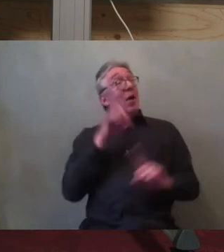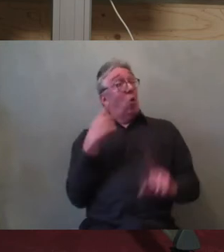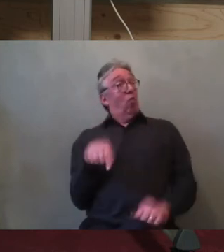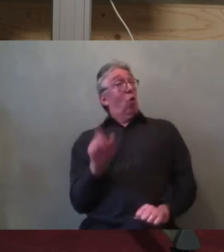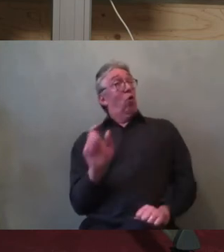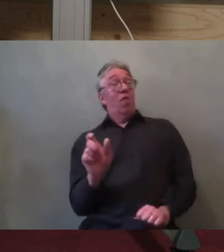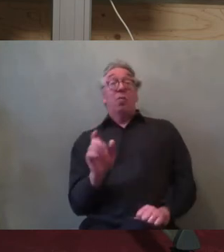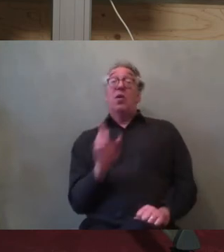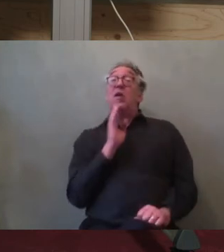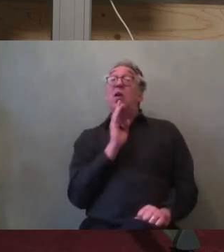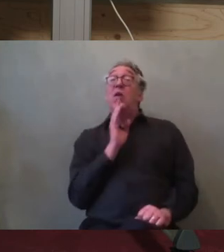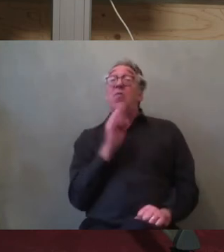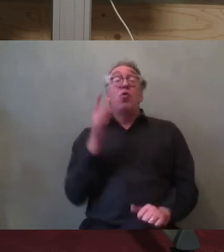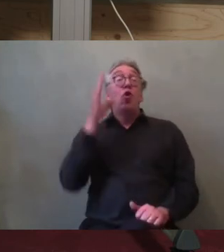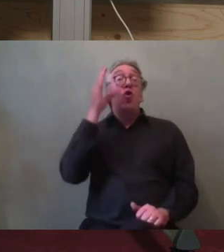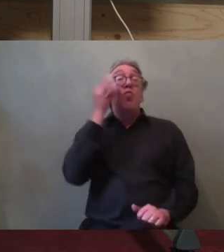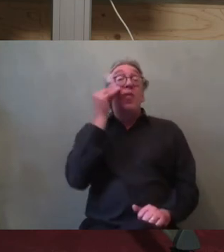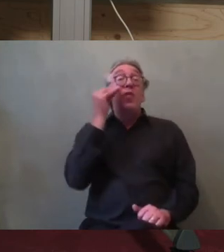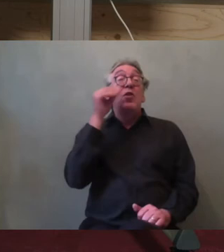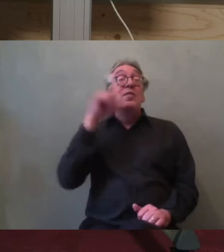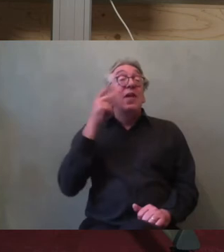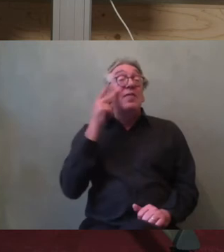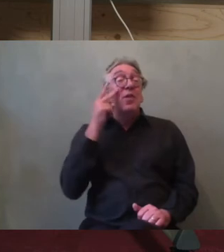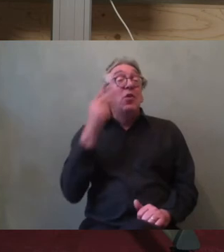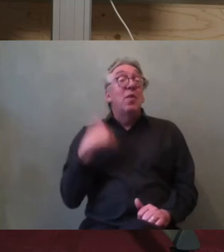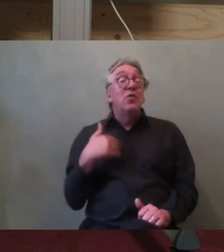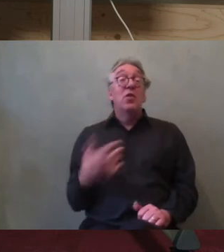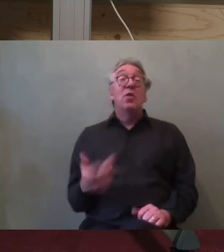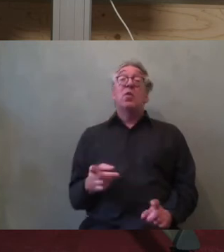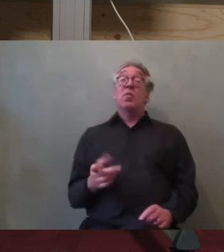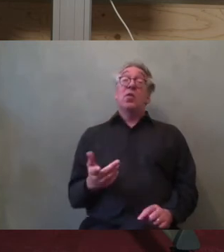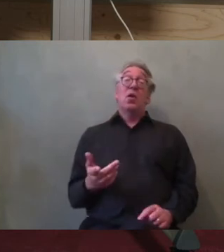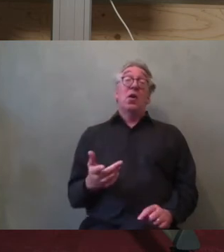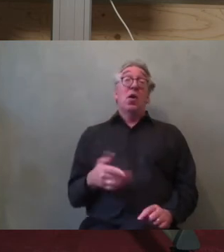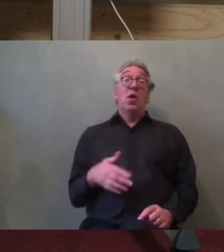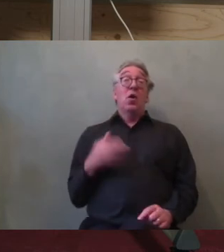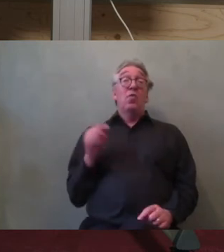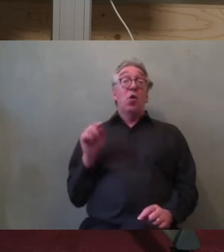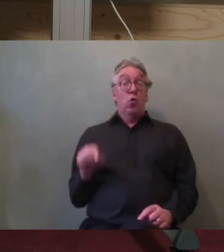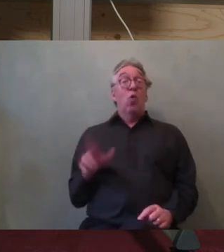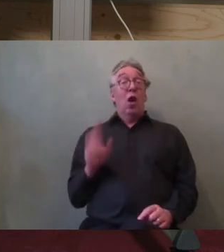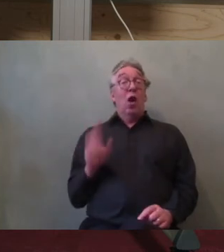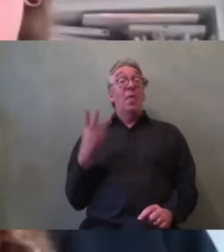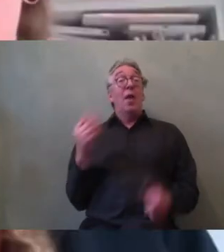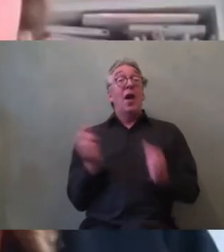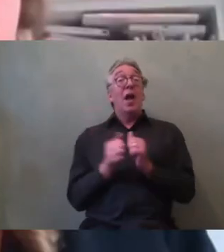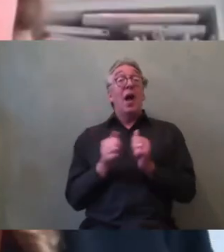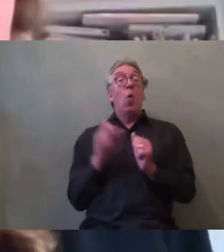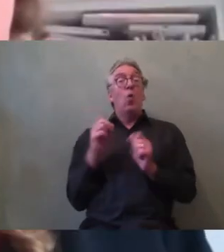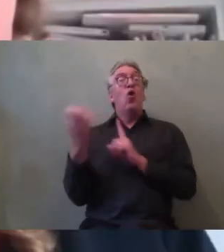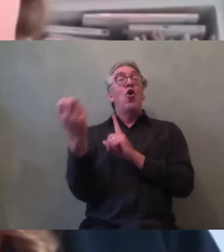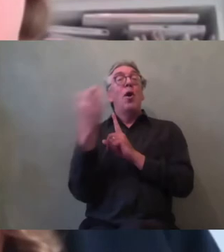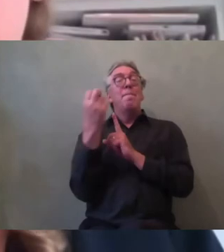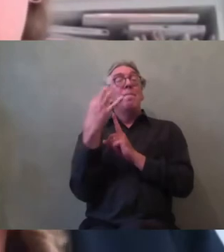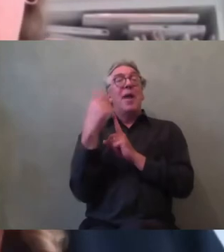onderwerp blinden en slechtzienden. Maar zo hebben we ook bijvoorbeeld inmiddels alweer een paar jaar prikkelarme museumbezoeken in